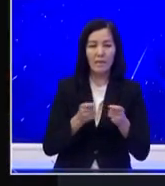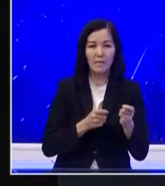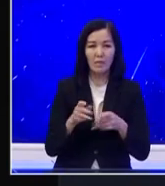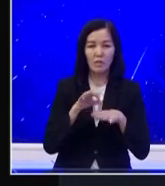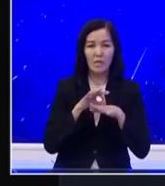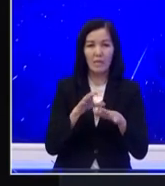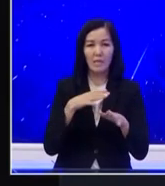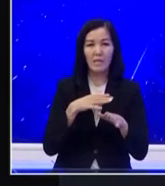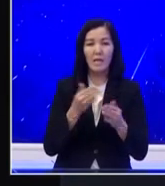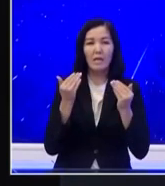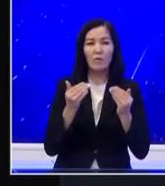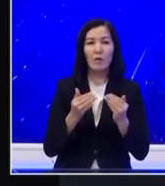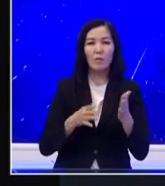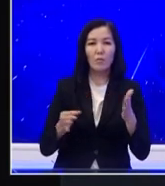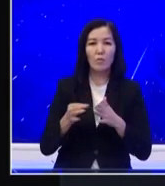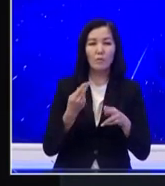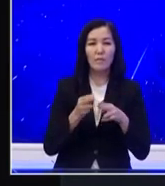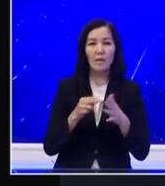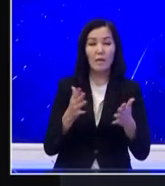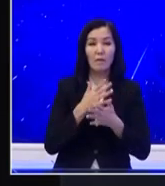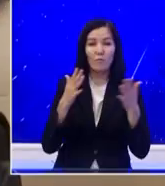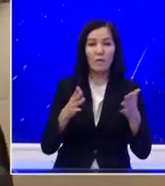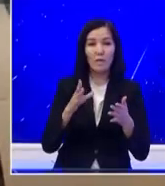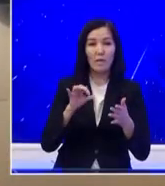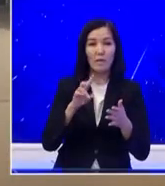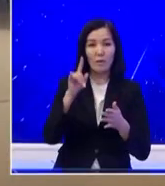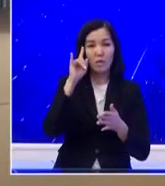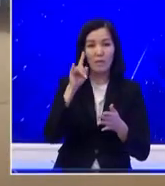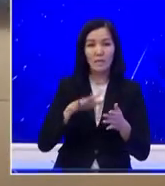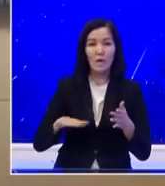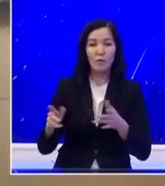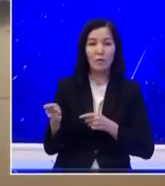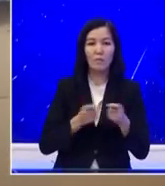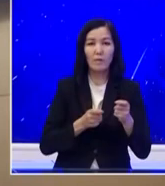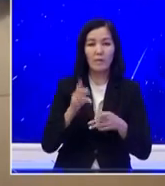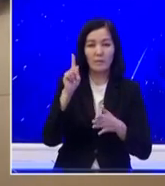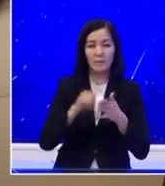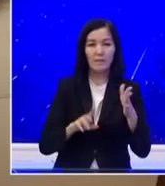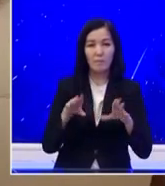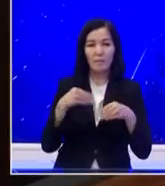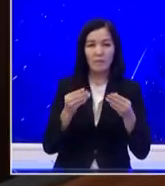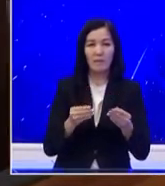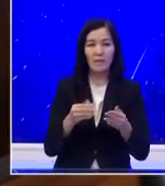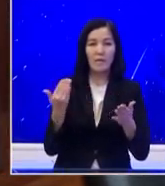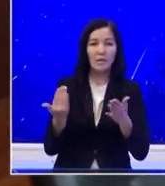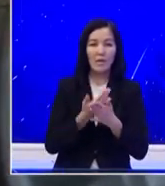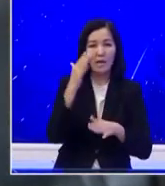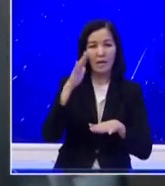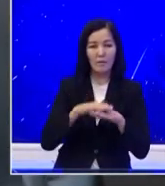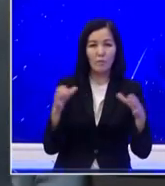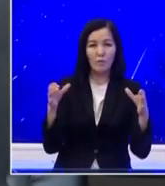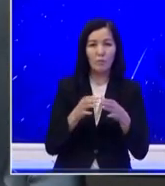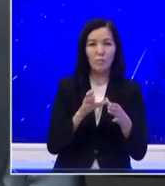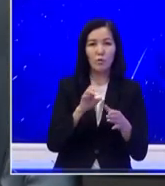басқармасына жетекшілік етті. Енді оған облыстағы ең үлкен аудан Еңбекші Қазақты басқару сеніп тапсырылды. Жаңа әкімді